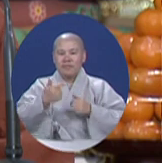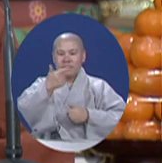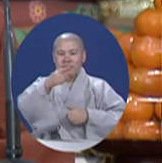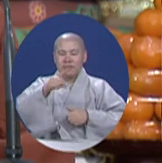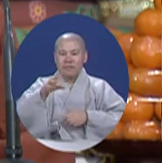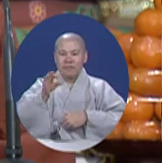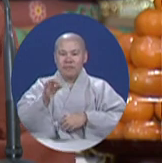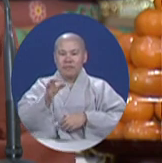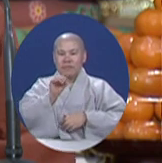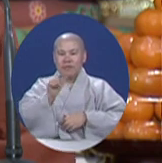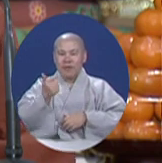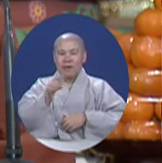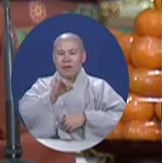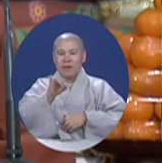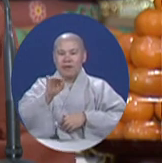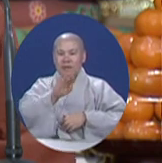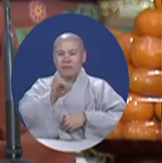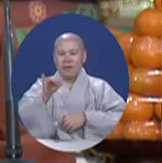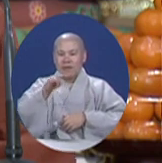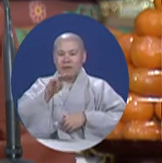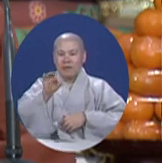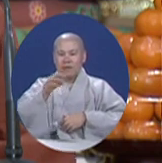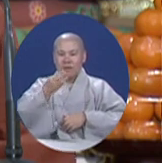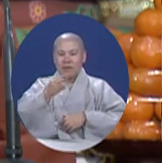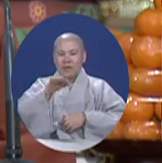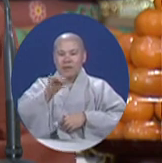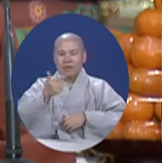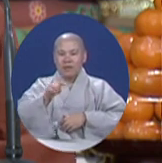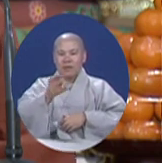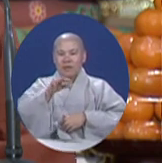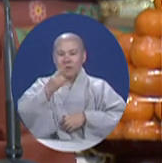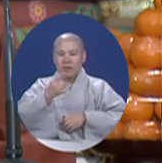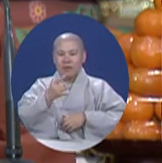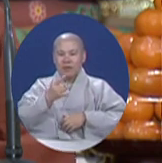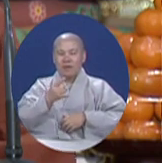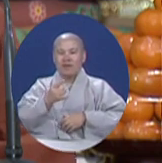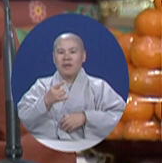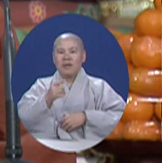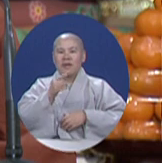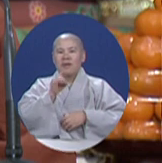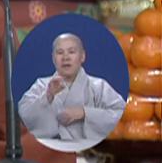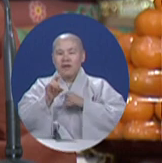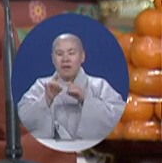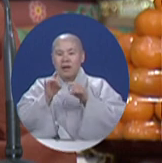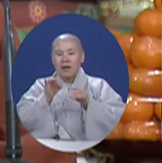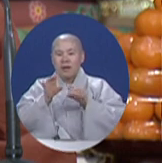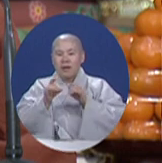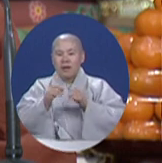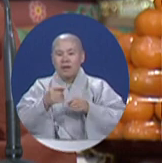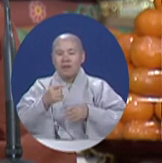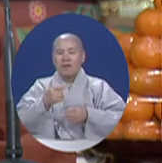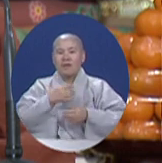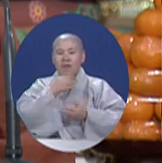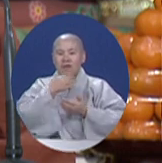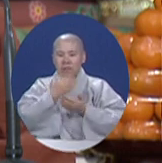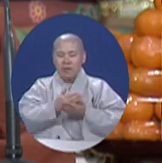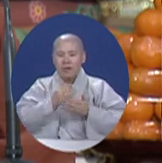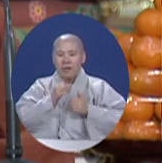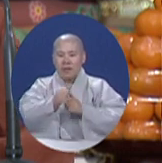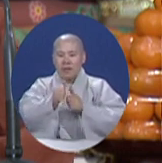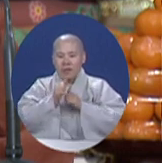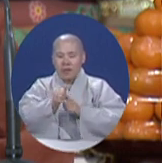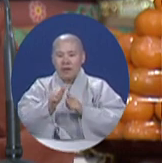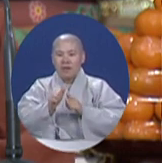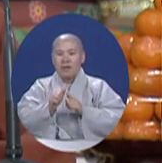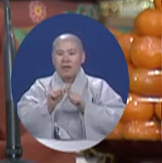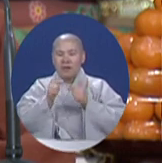육정이라고 하는 건 안입이 설신의 6가지가 있는데 거기 하나하나 감정이 있거든요. 그 감정에 안 따라가는 게 그게